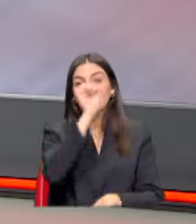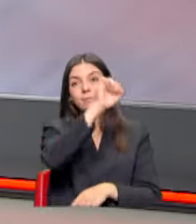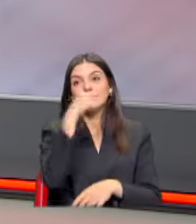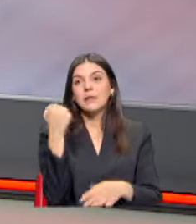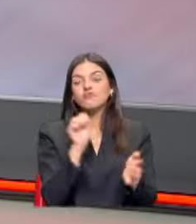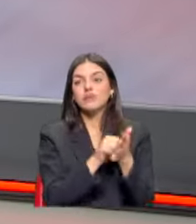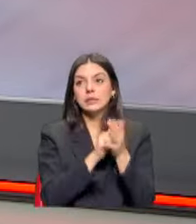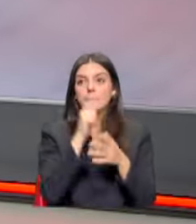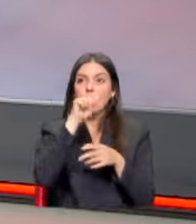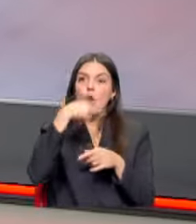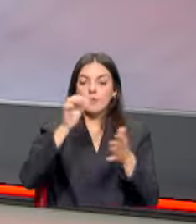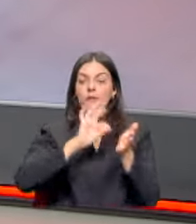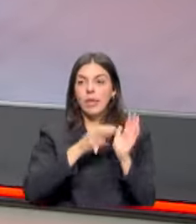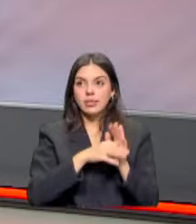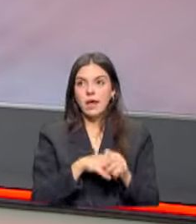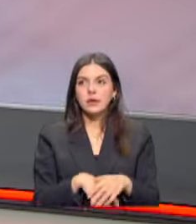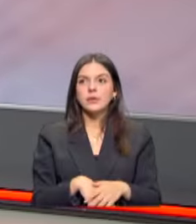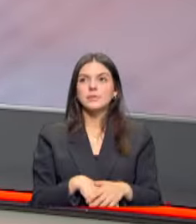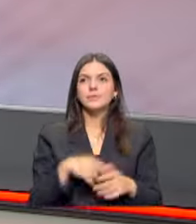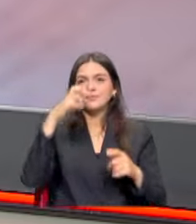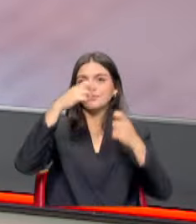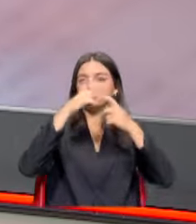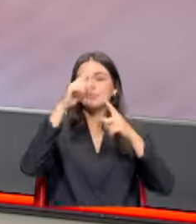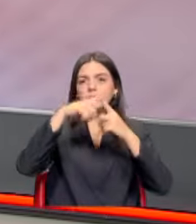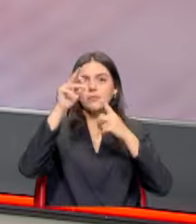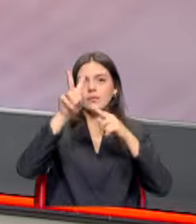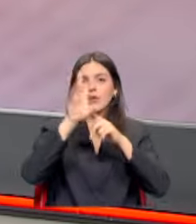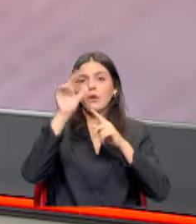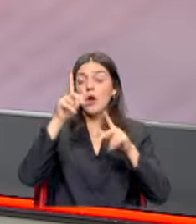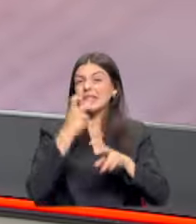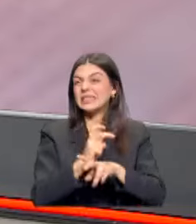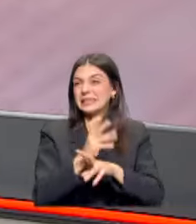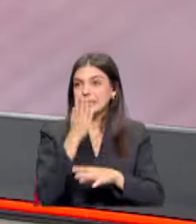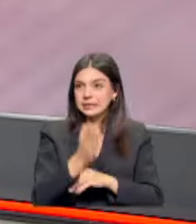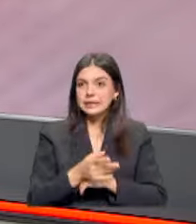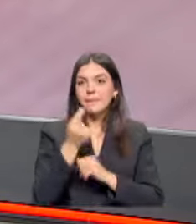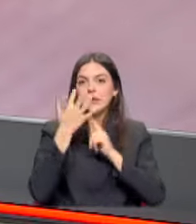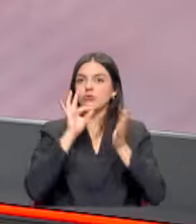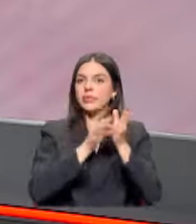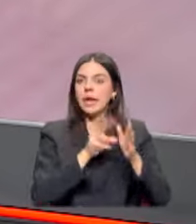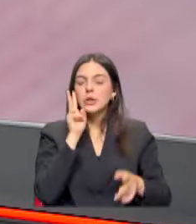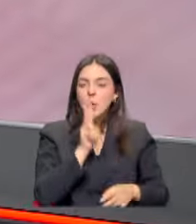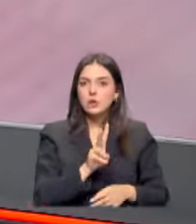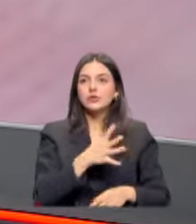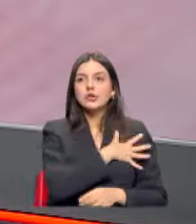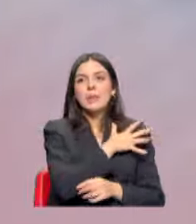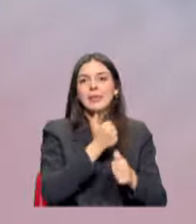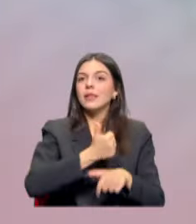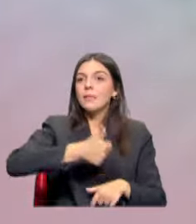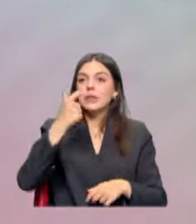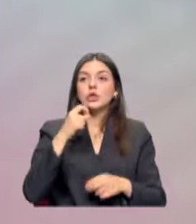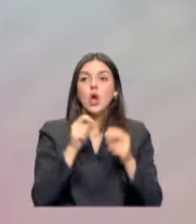gazetesinden bir diğer detay, protokol krizinden bahsediyor. Az evvel haberde onun da detayını gördünüz. CHP Genel Başkanı Özgür